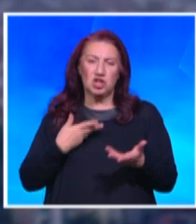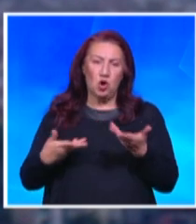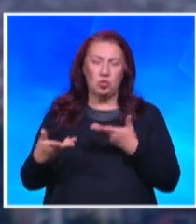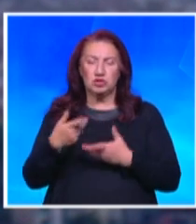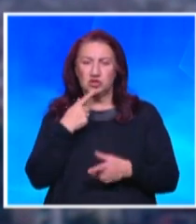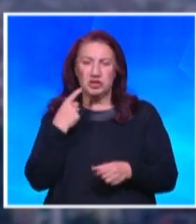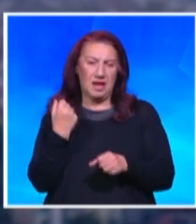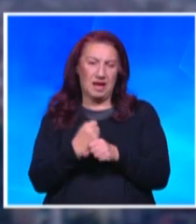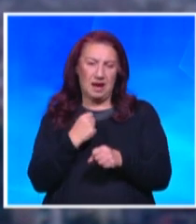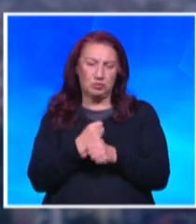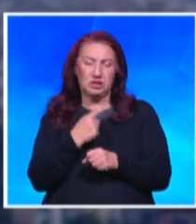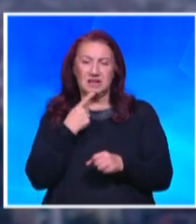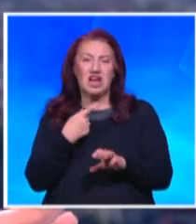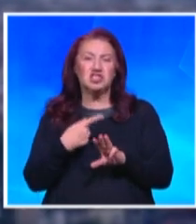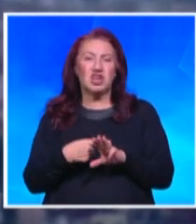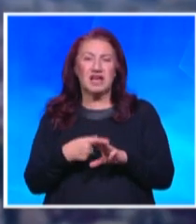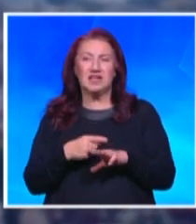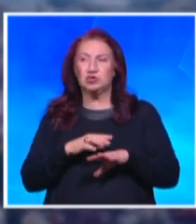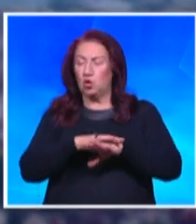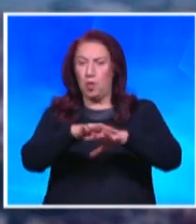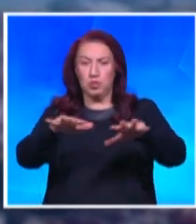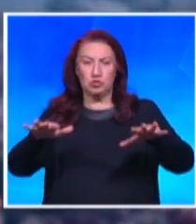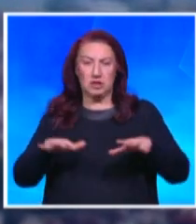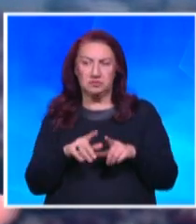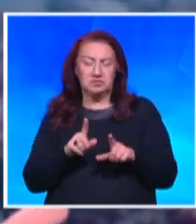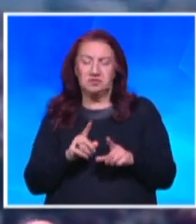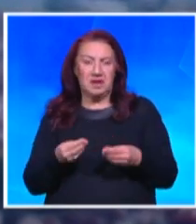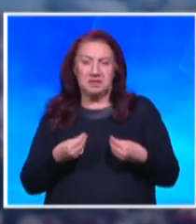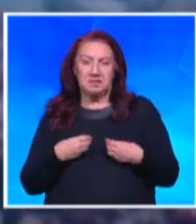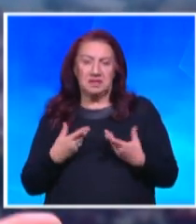на шенгенското пространство. Аз това не ми дава някаква увереност, че това до нещо ще доведе. Ще